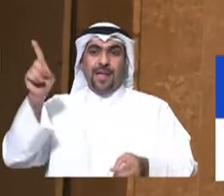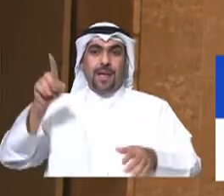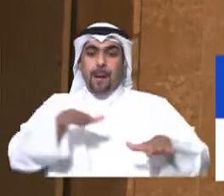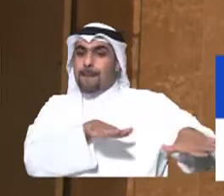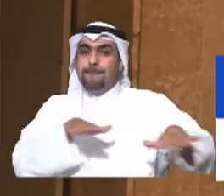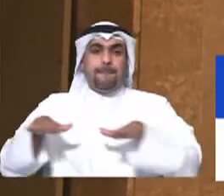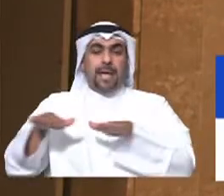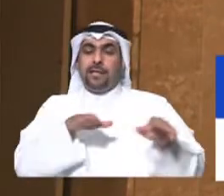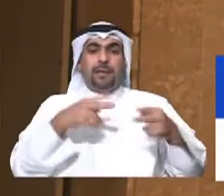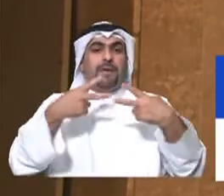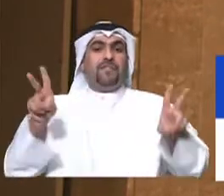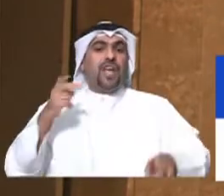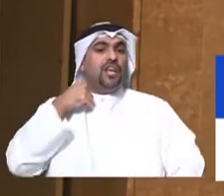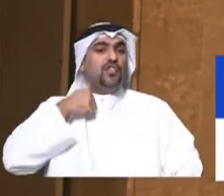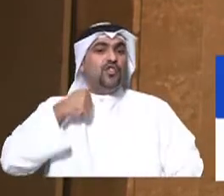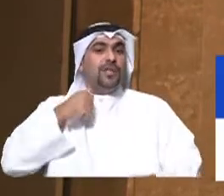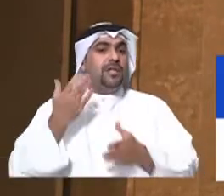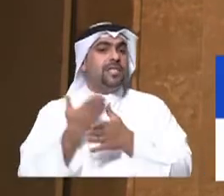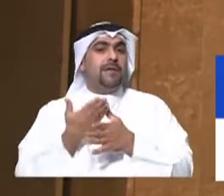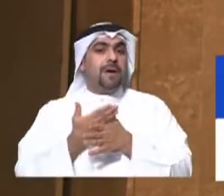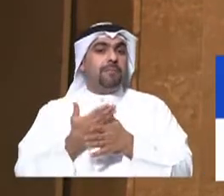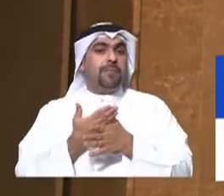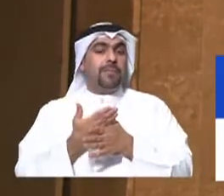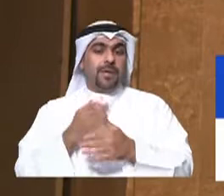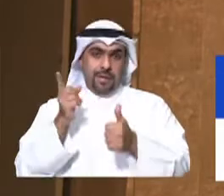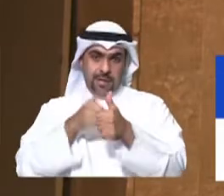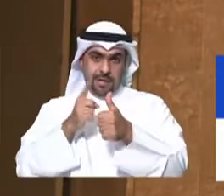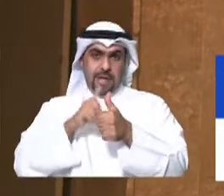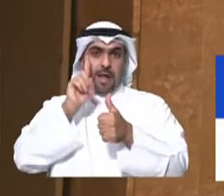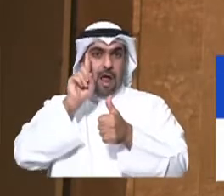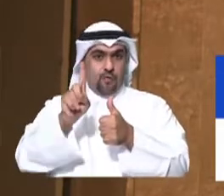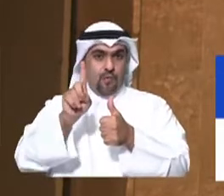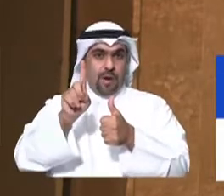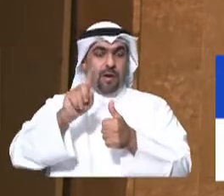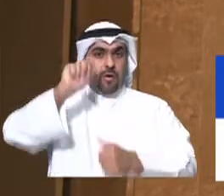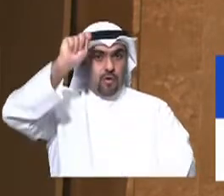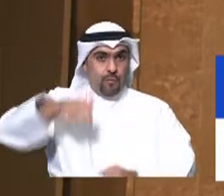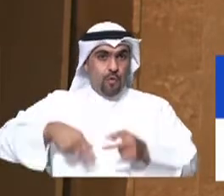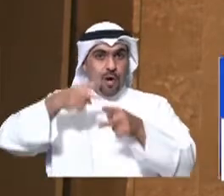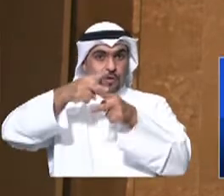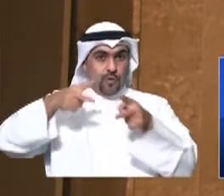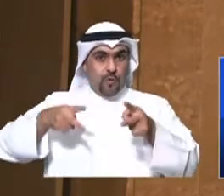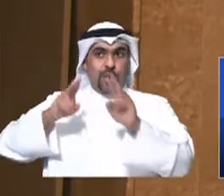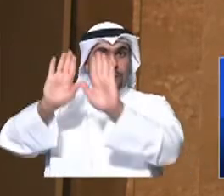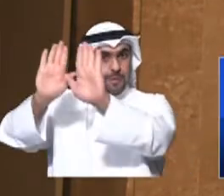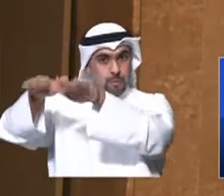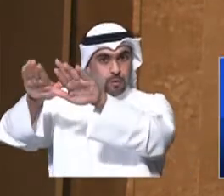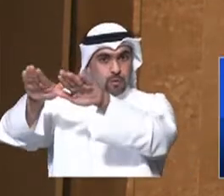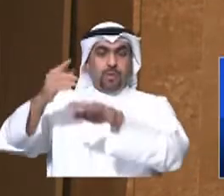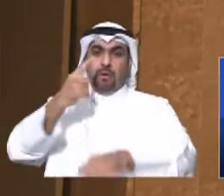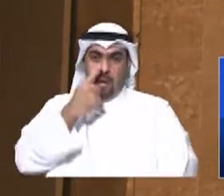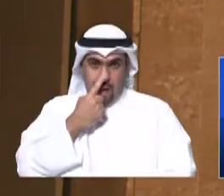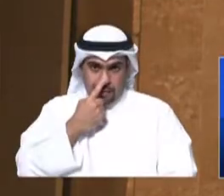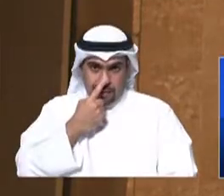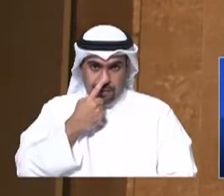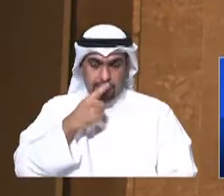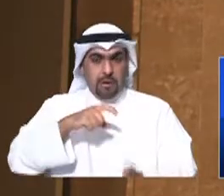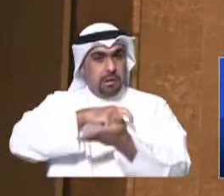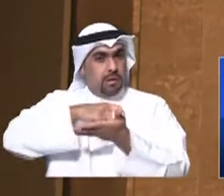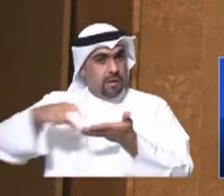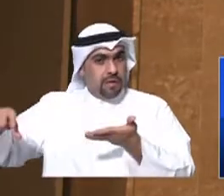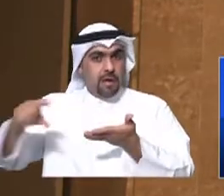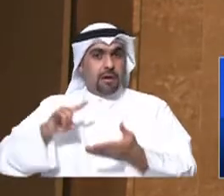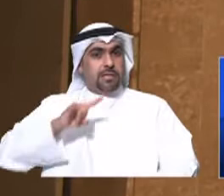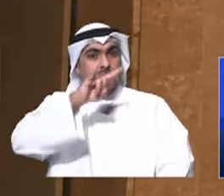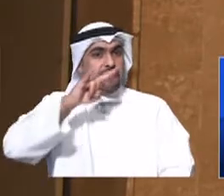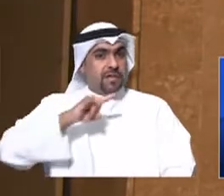وخدمة المواطنين المغاربة في الكويت لافتتاح الخط، وأيضا ليكون وجهة سياحية للعائلات الكويتية